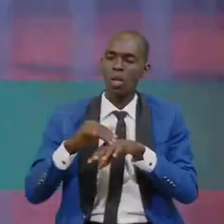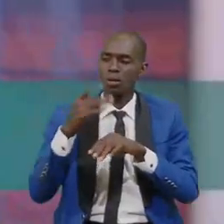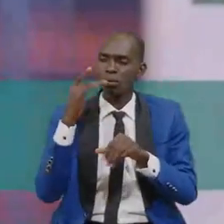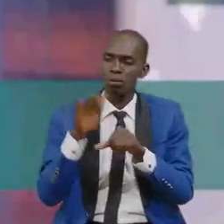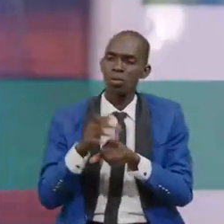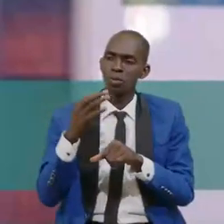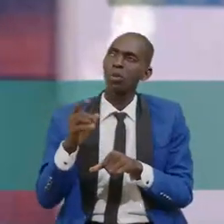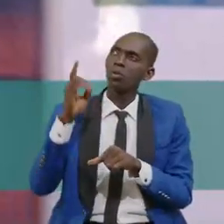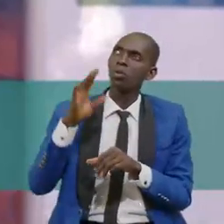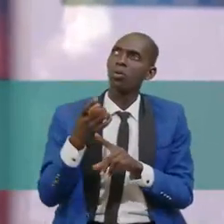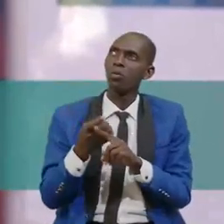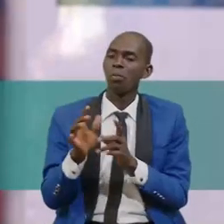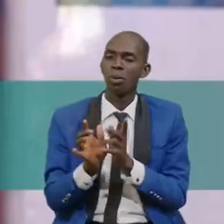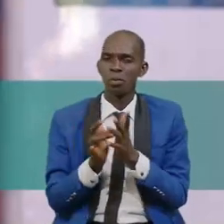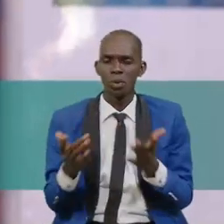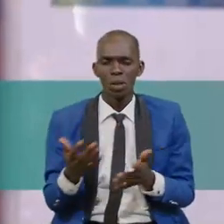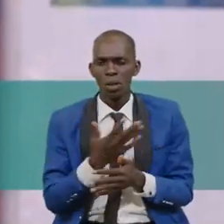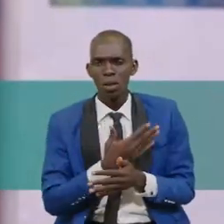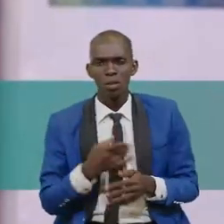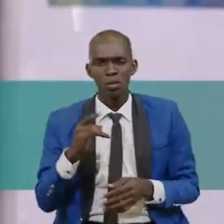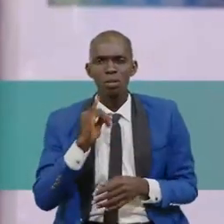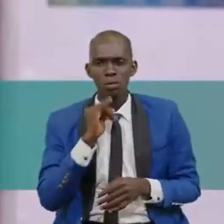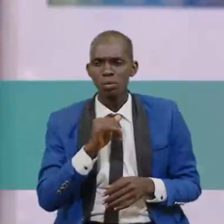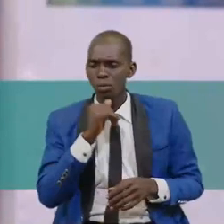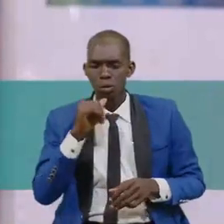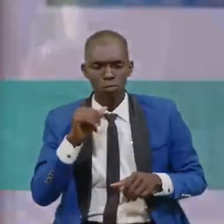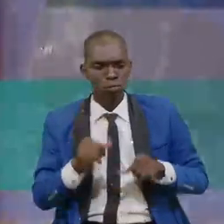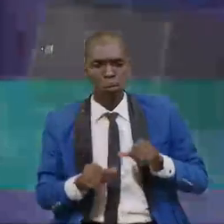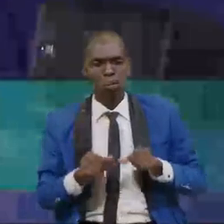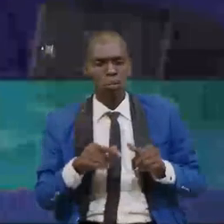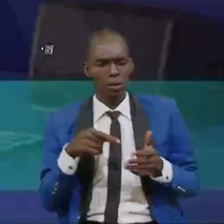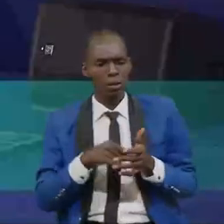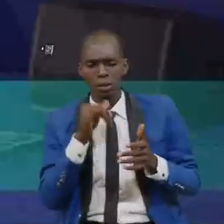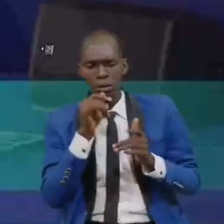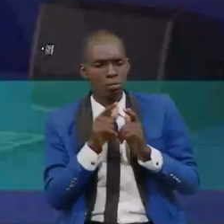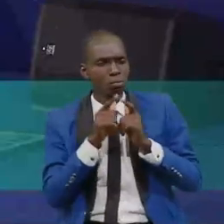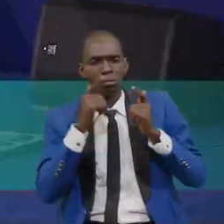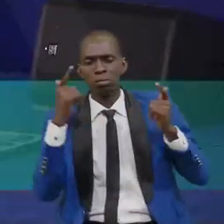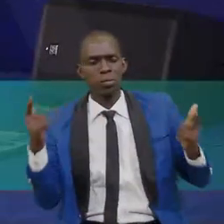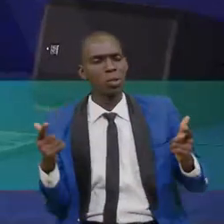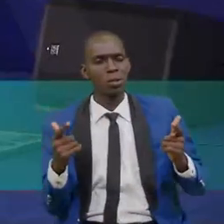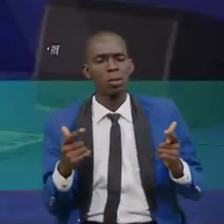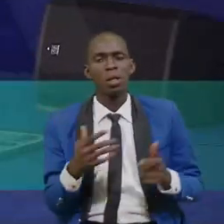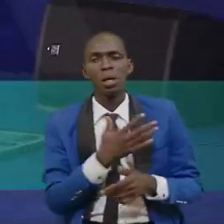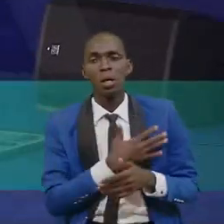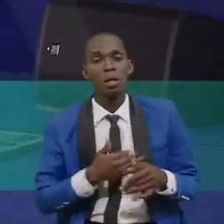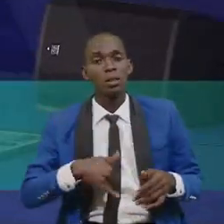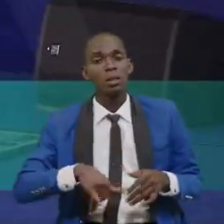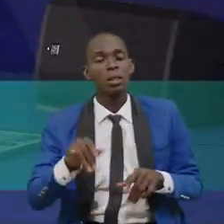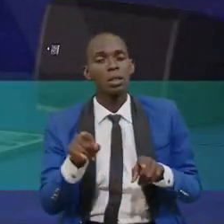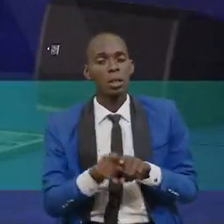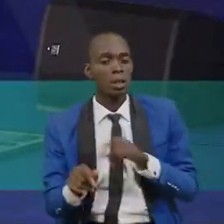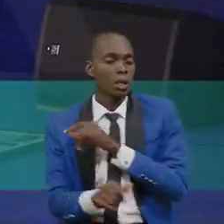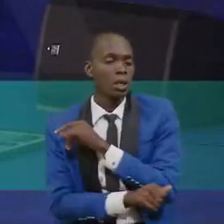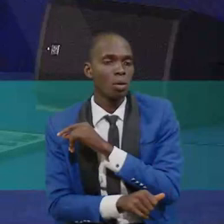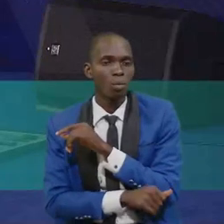Bible et il a... Ah, c'est grand! Oh, incroyable! Mais cependant, comme Abraham, il